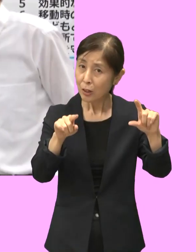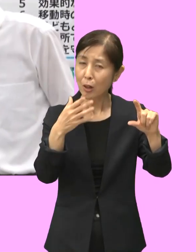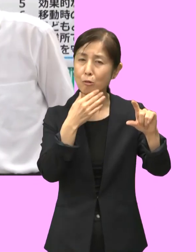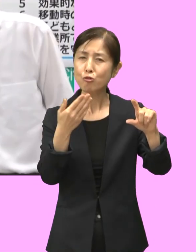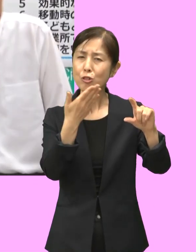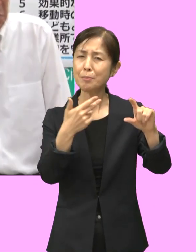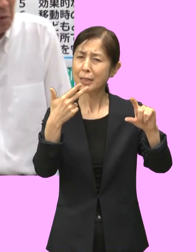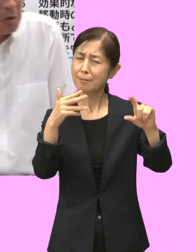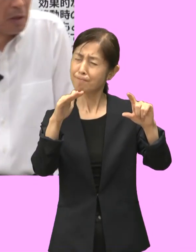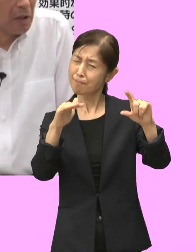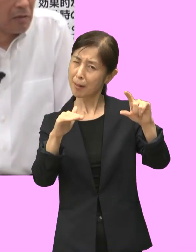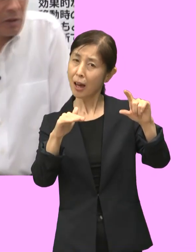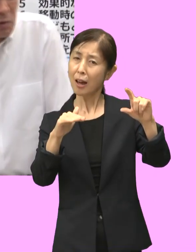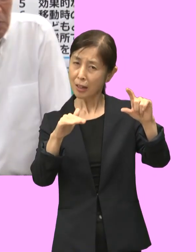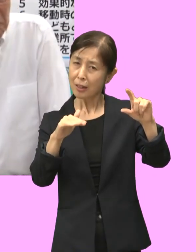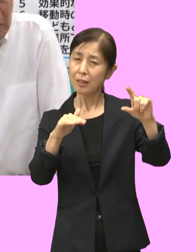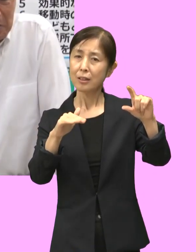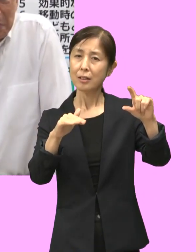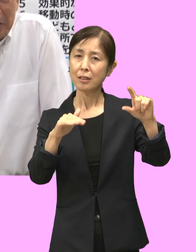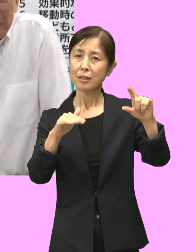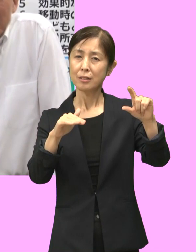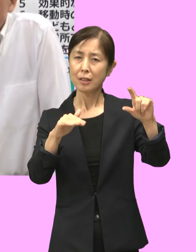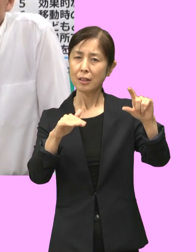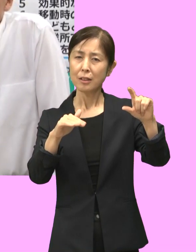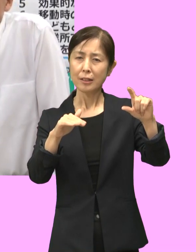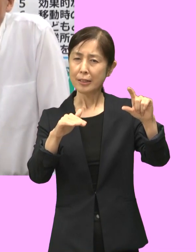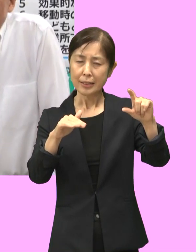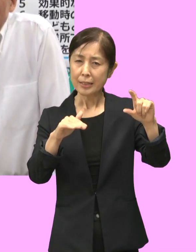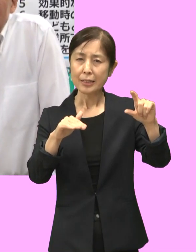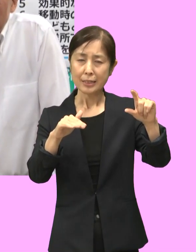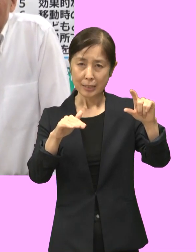干落ちてはいるんですけども、先ほど申し上げたように、